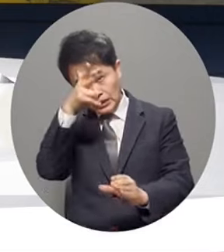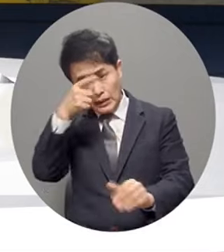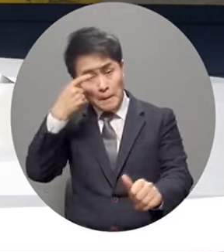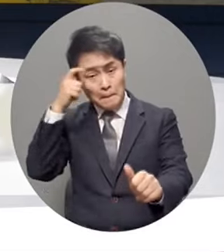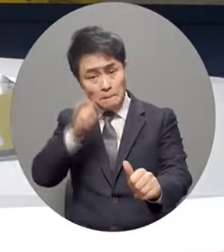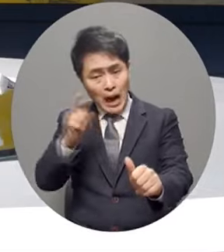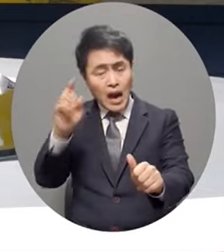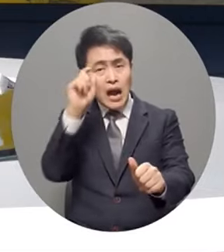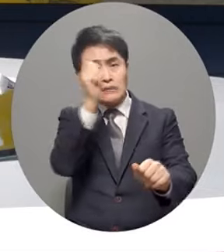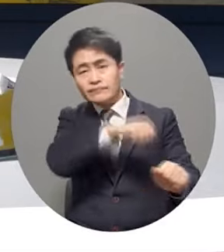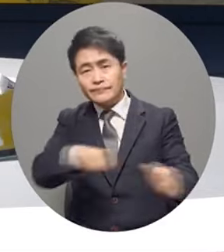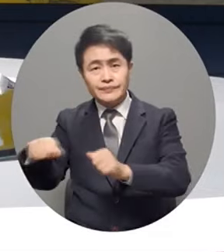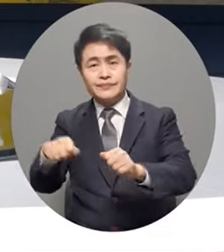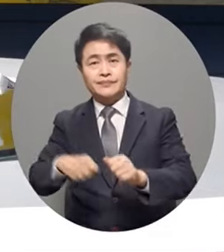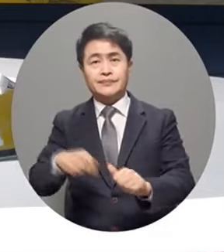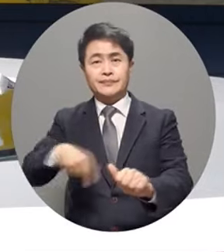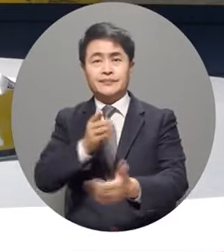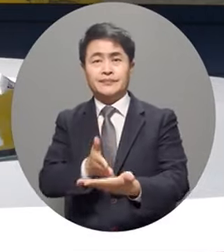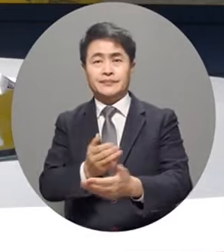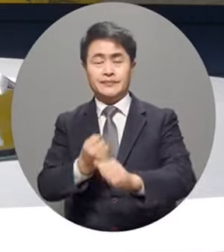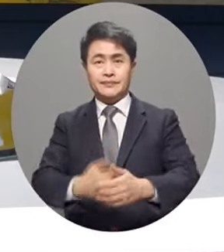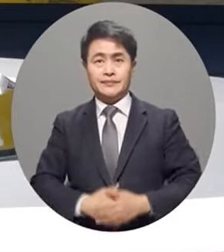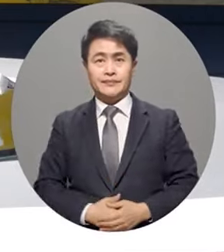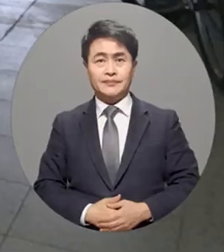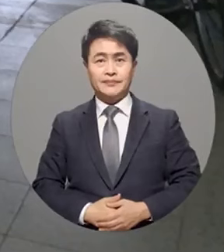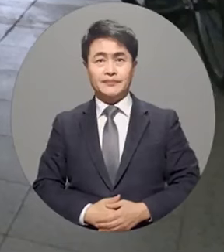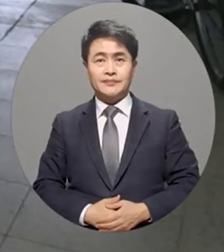체포됐습니다. 송서영 기자가 보도합니다.